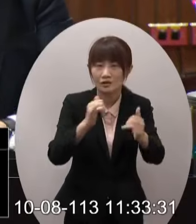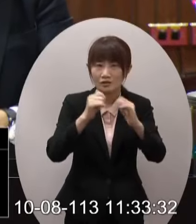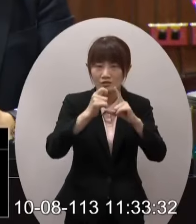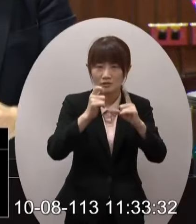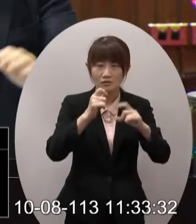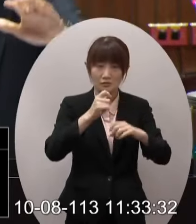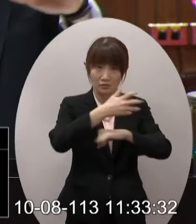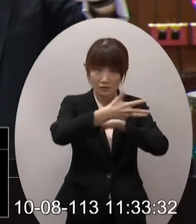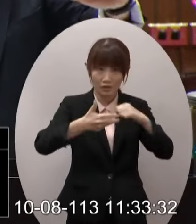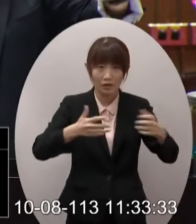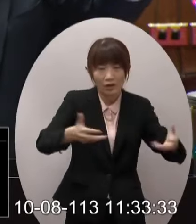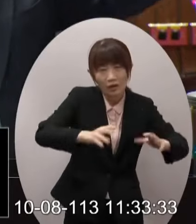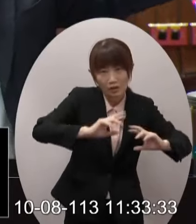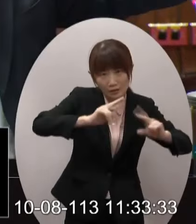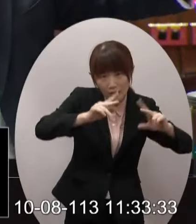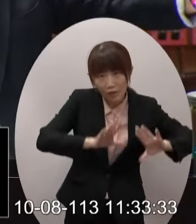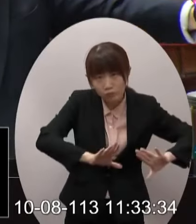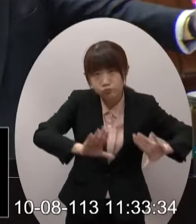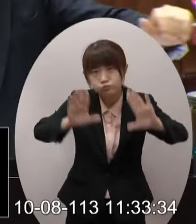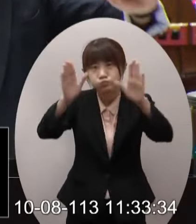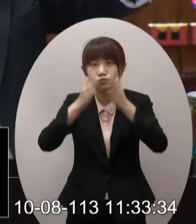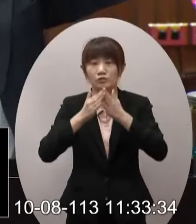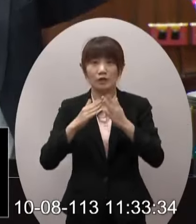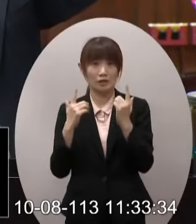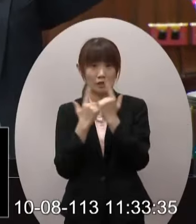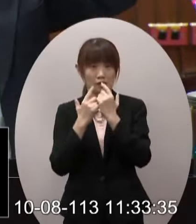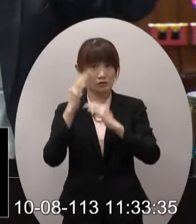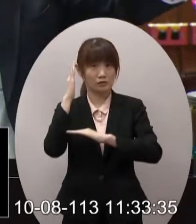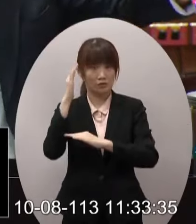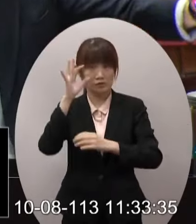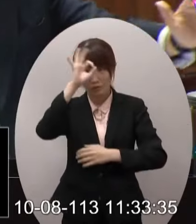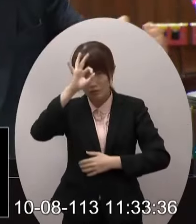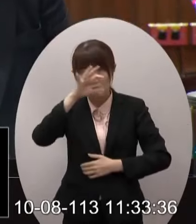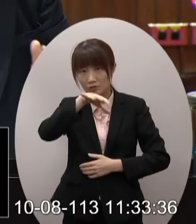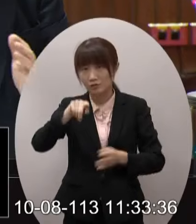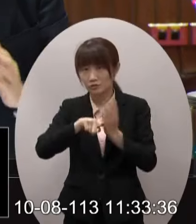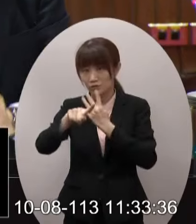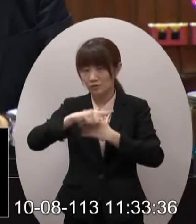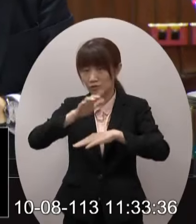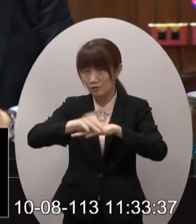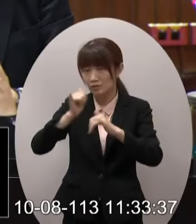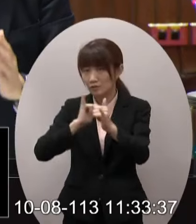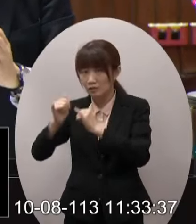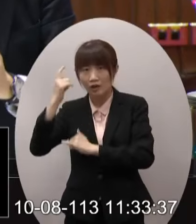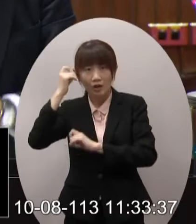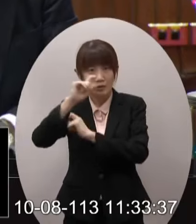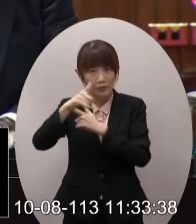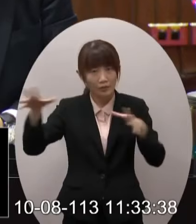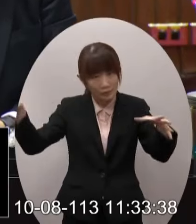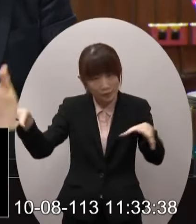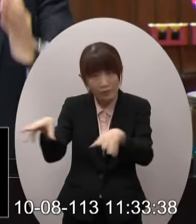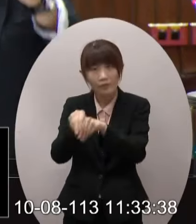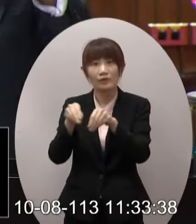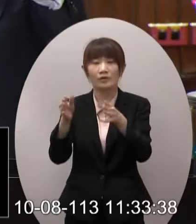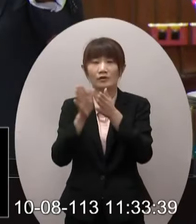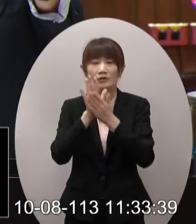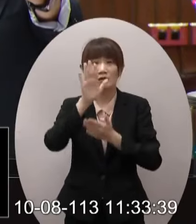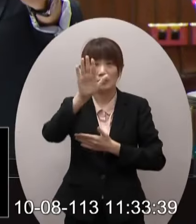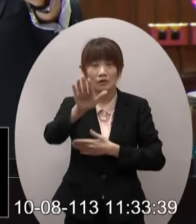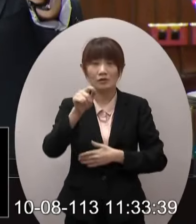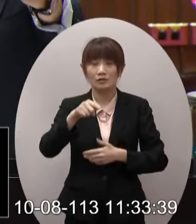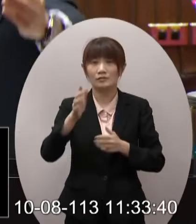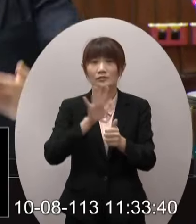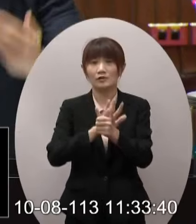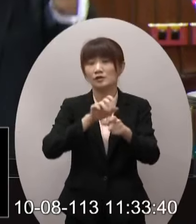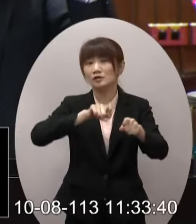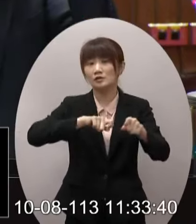子岛。 是， 社子岛在台北市政府寻求各方专家民众的意见之后，那么这个